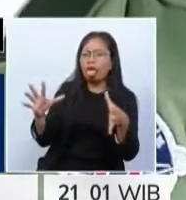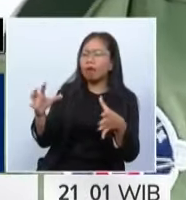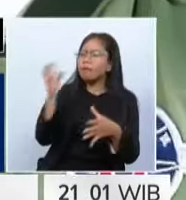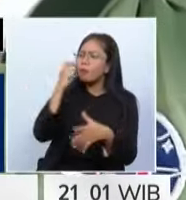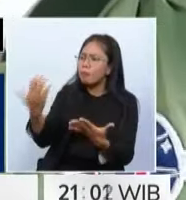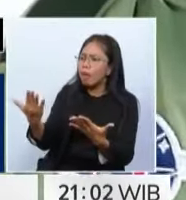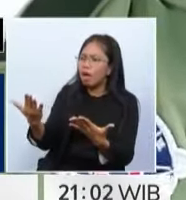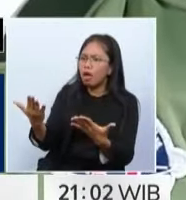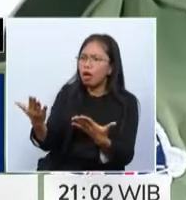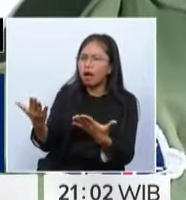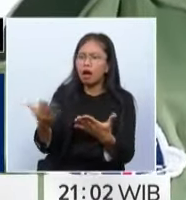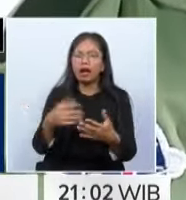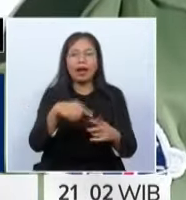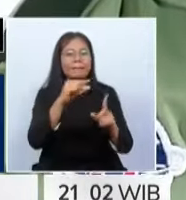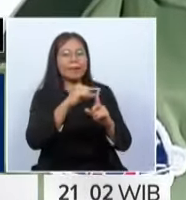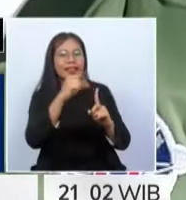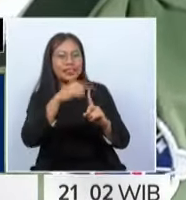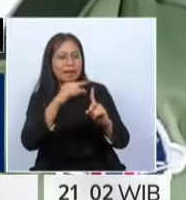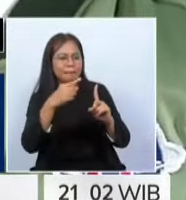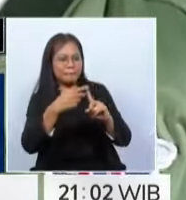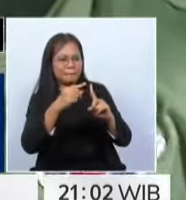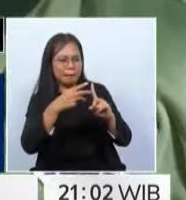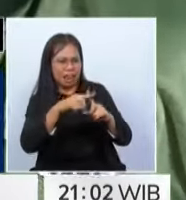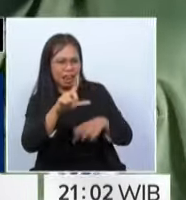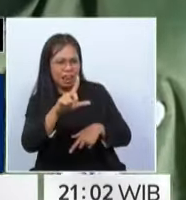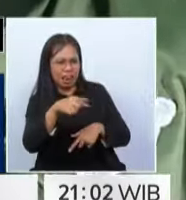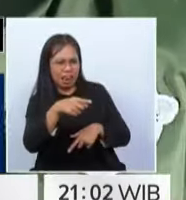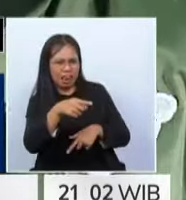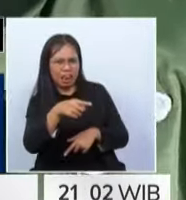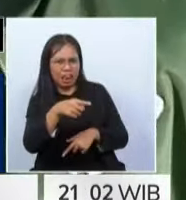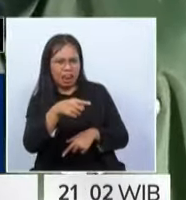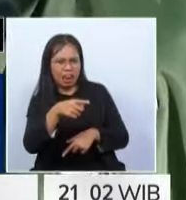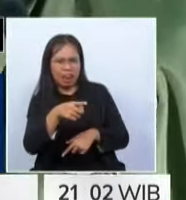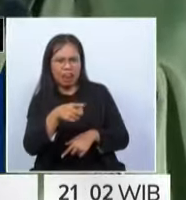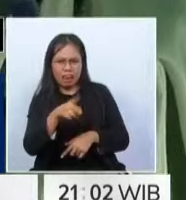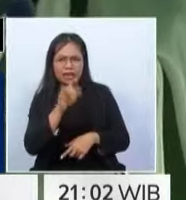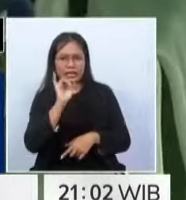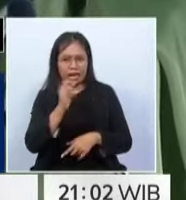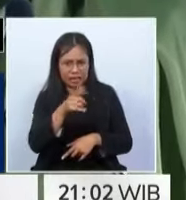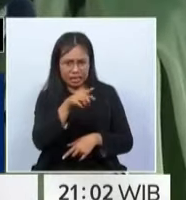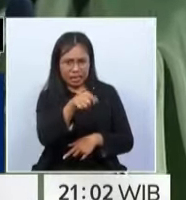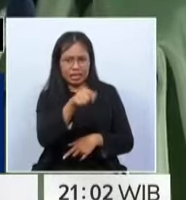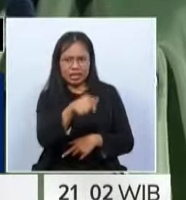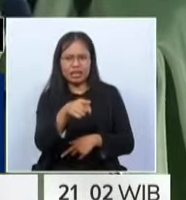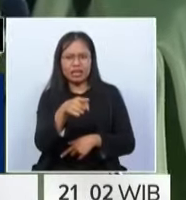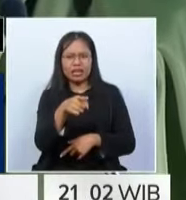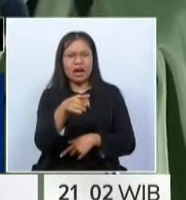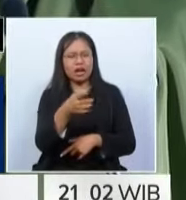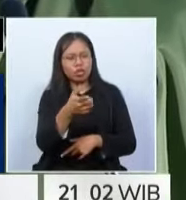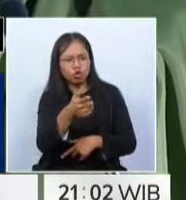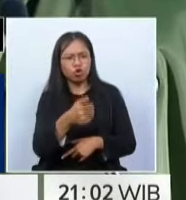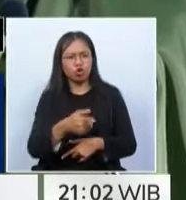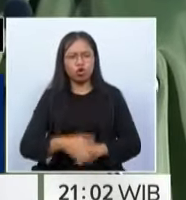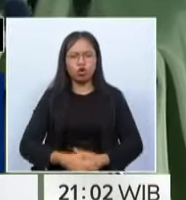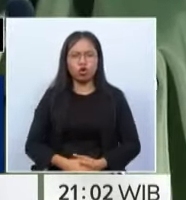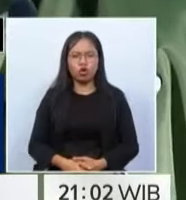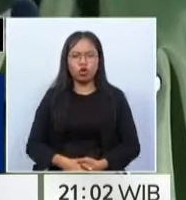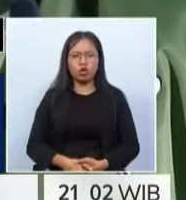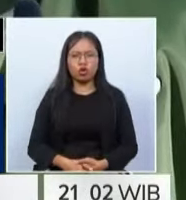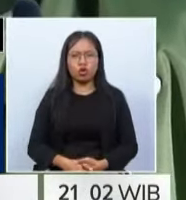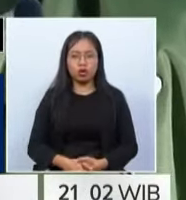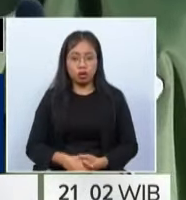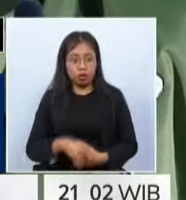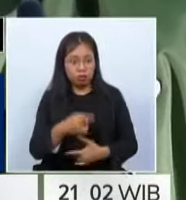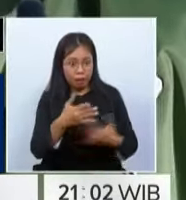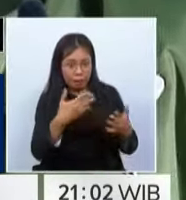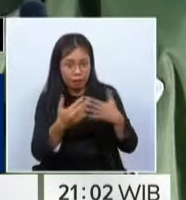PAL yang kerj sama dengan Korea Selatan k selam Pak perbowo jadi nanti ee itu ini enggak apa-apa